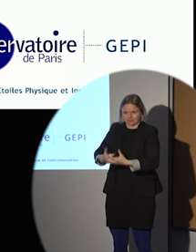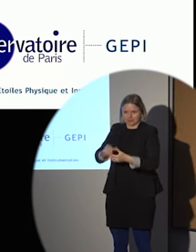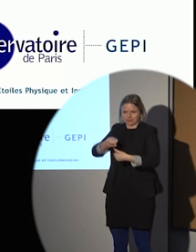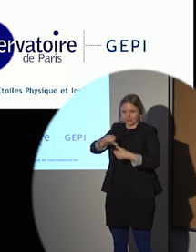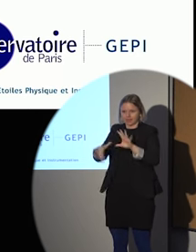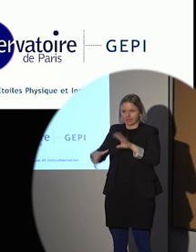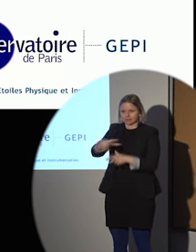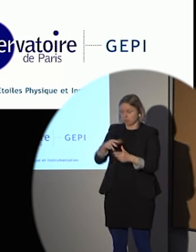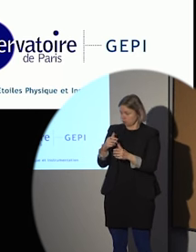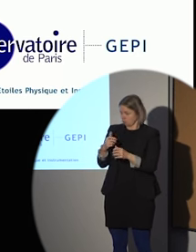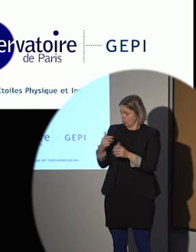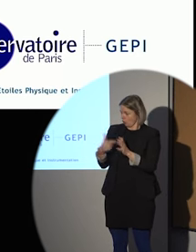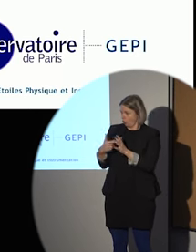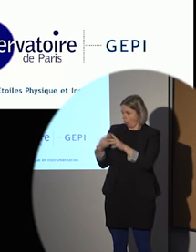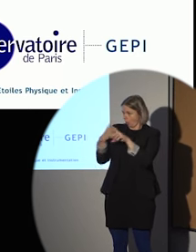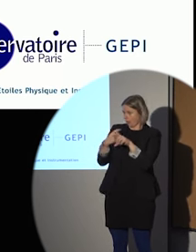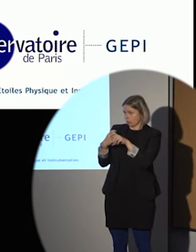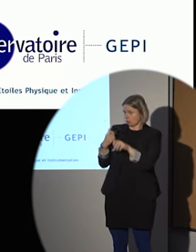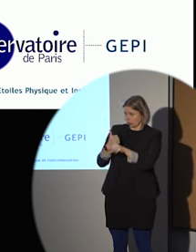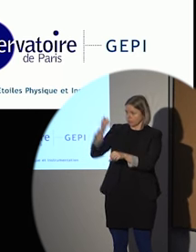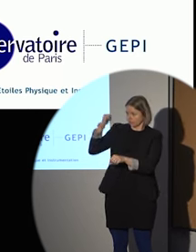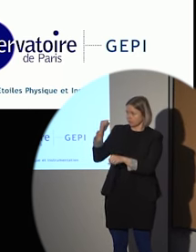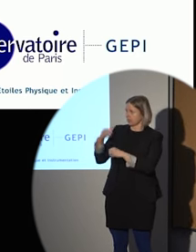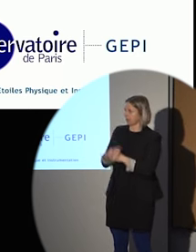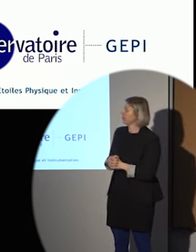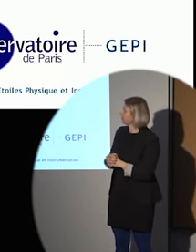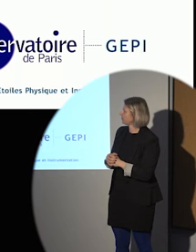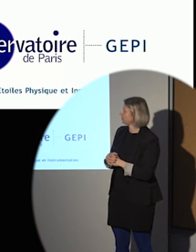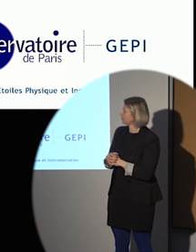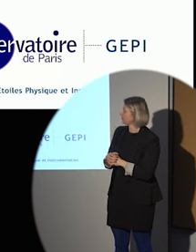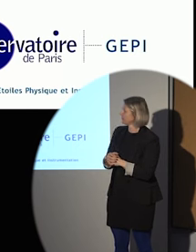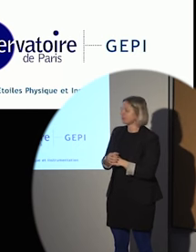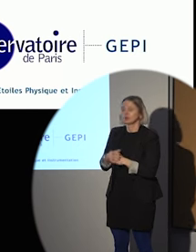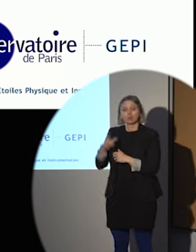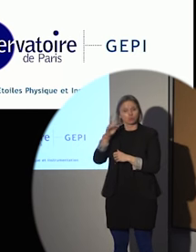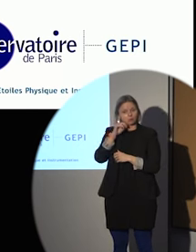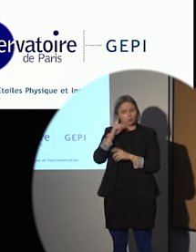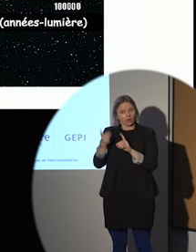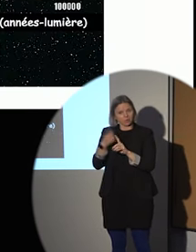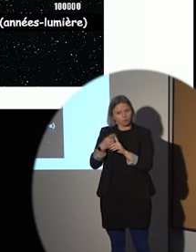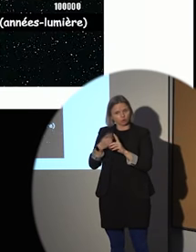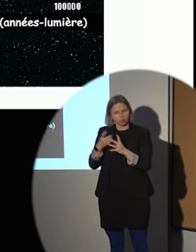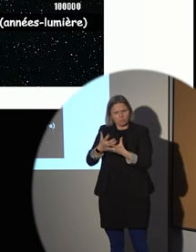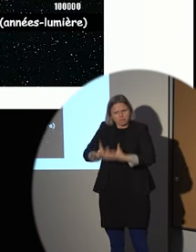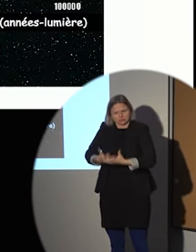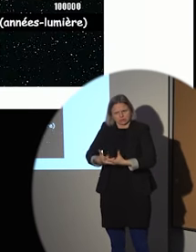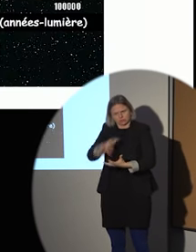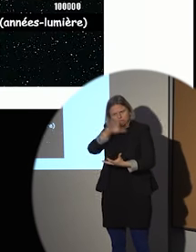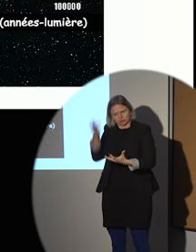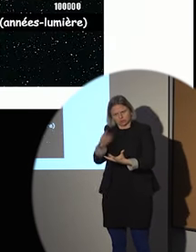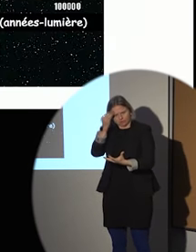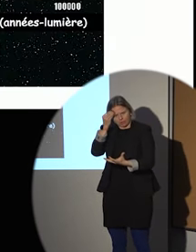dernier, grâce au dernier catalogue de ce satellite. Alors pourquoi c'est important la masse? En